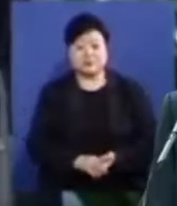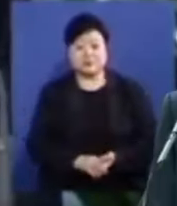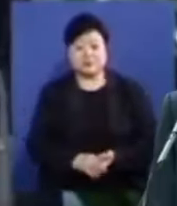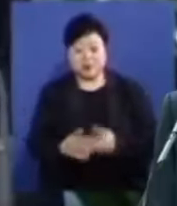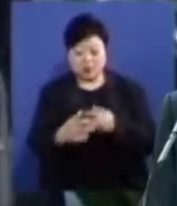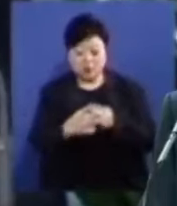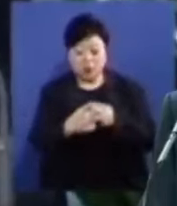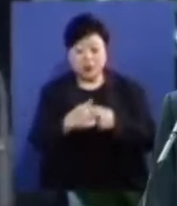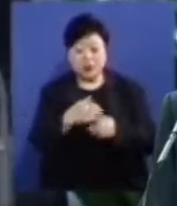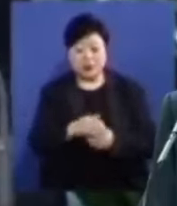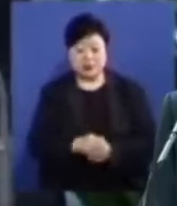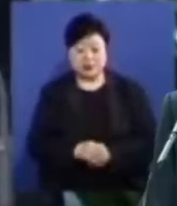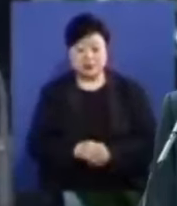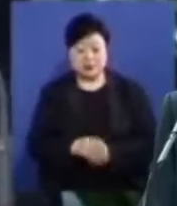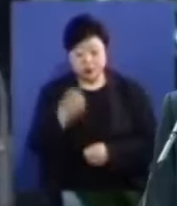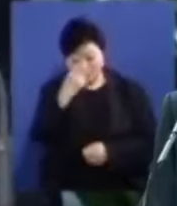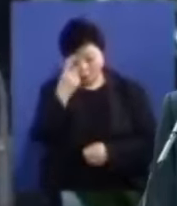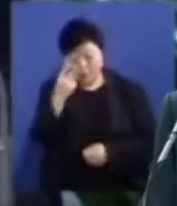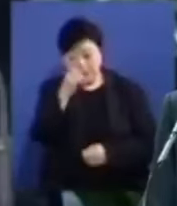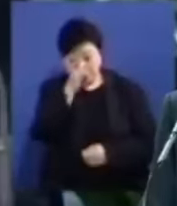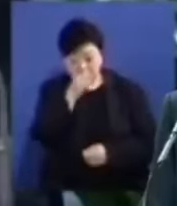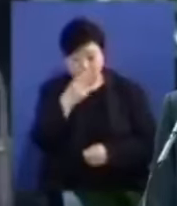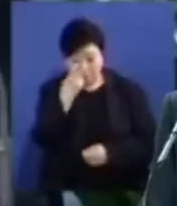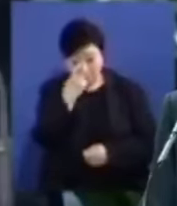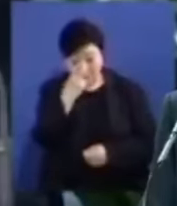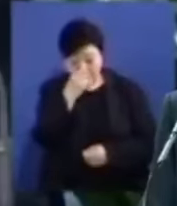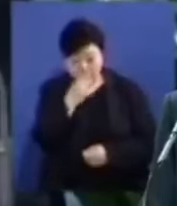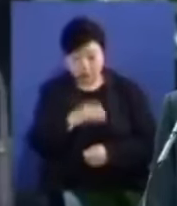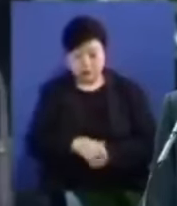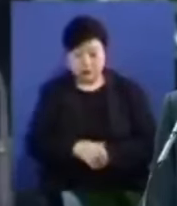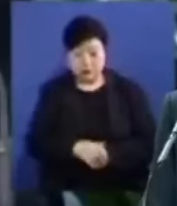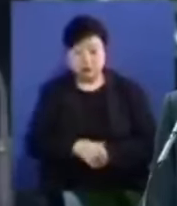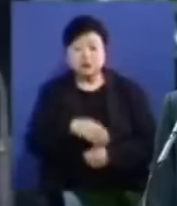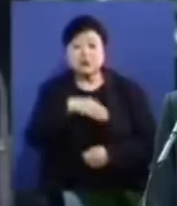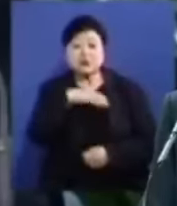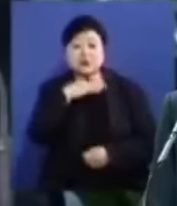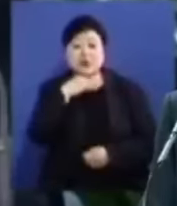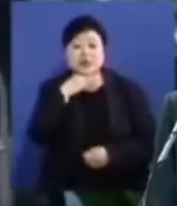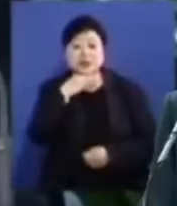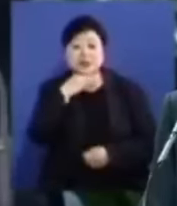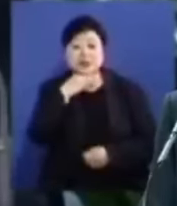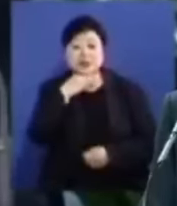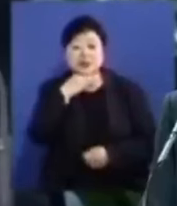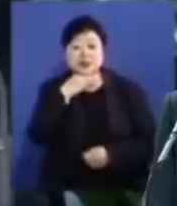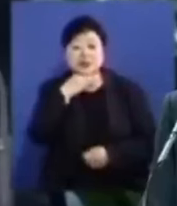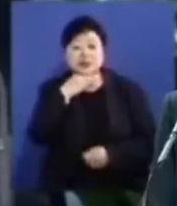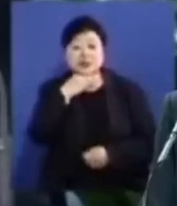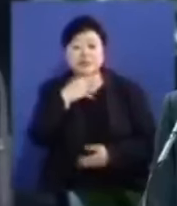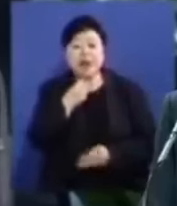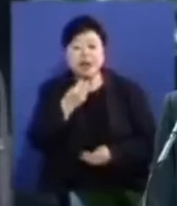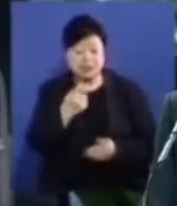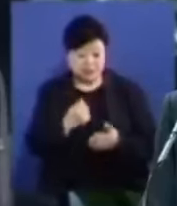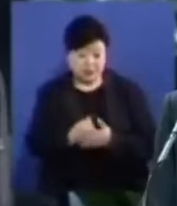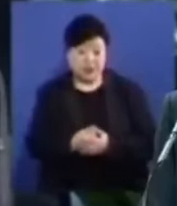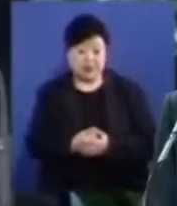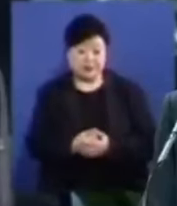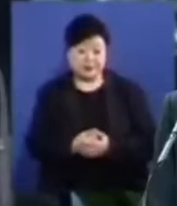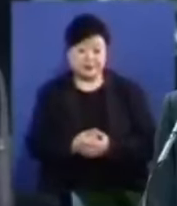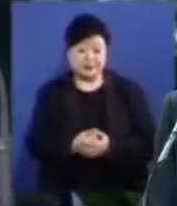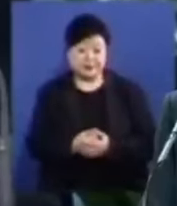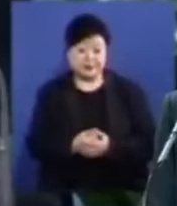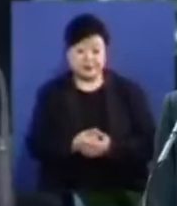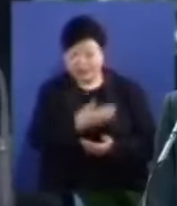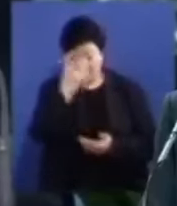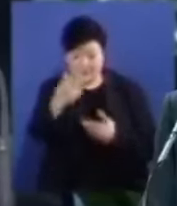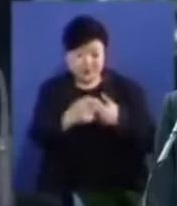병원에 가서 종합검진을 받습니다. 그런데 나이가 술을 잔뜩 먹었으니까